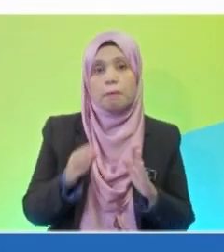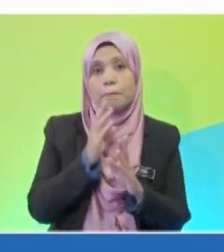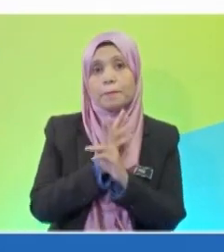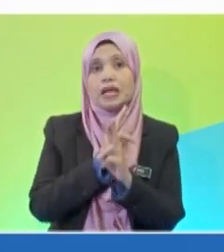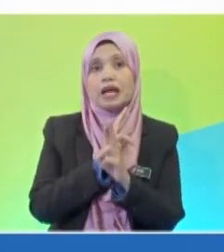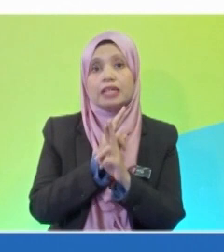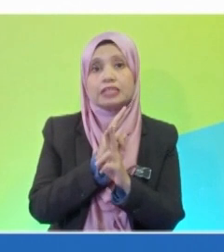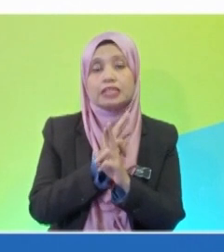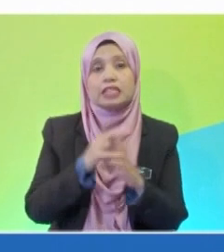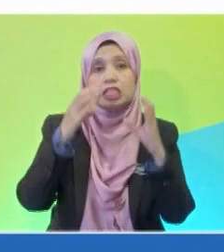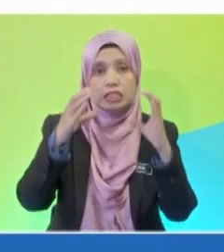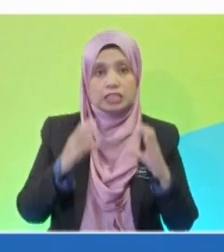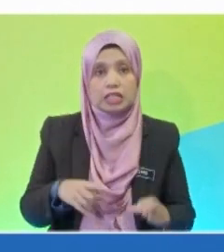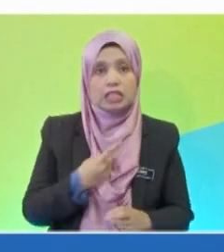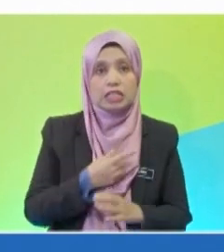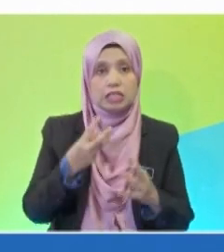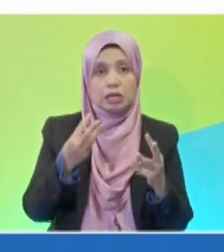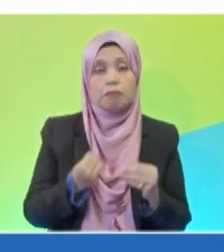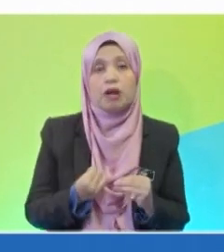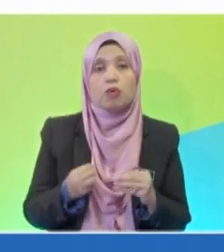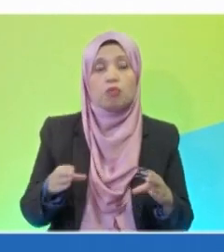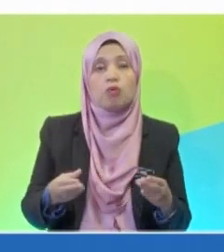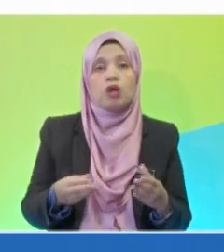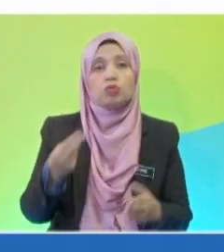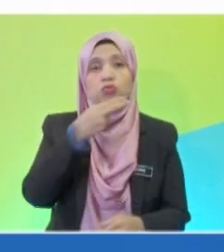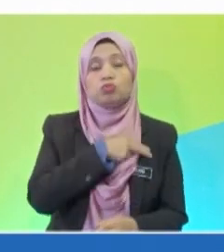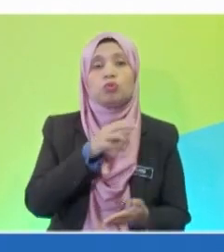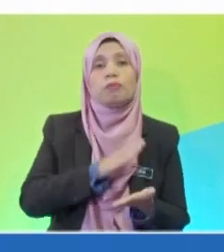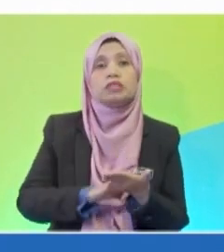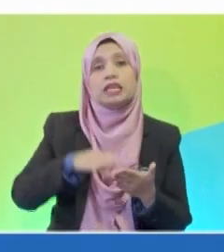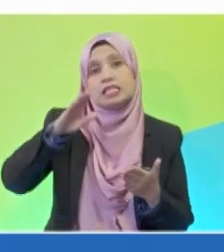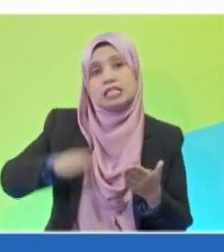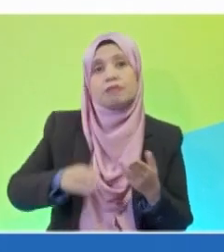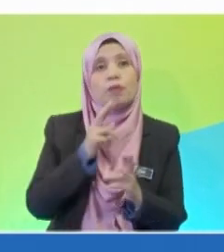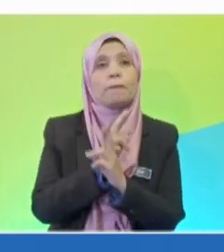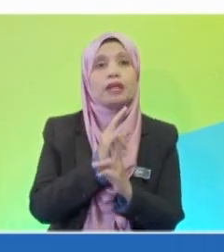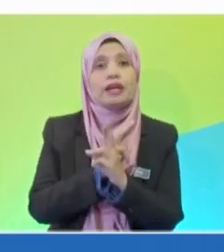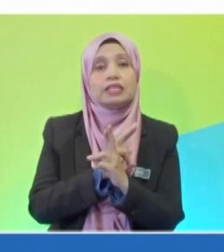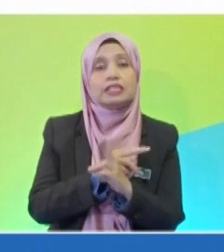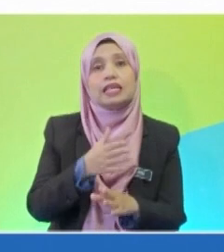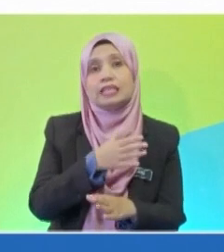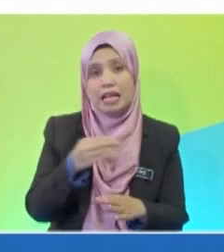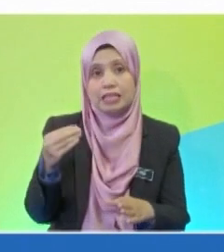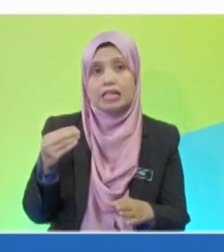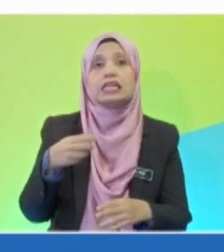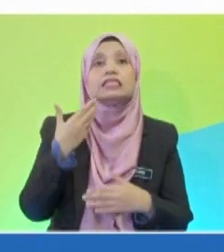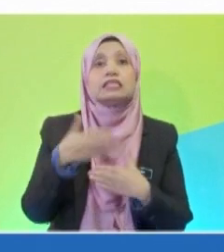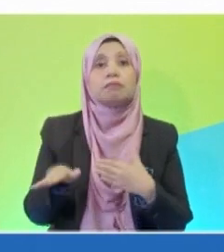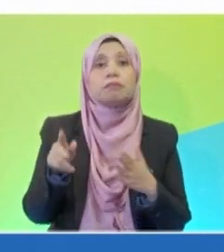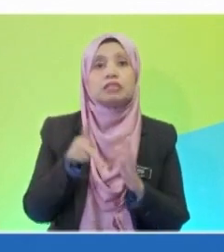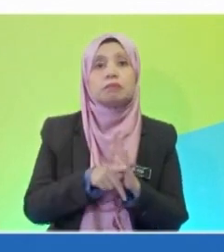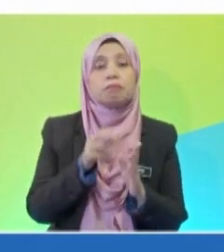lah juga Nisa. Ini baik. Cara kita nak cari daripada untung bersih sebelum pelarasan, untung bersih selepas pelarasan. Apa yang perlu awak tambah